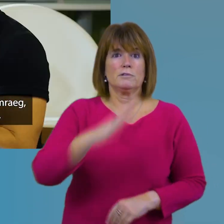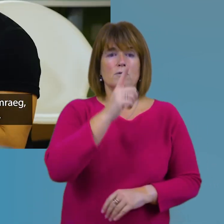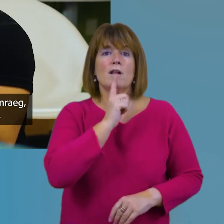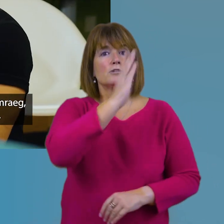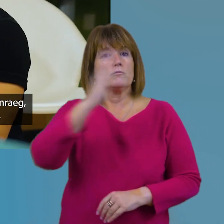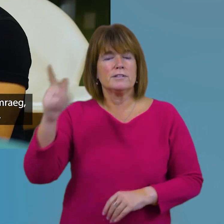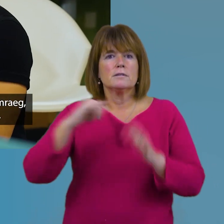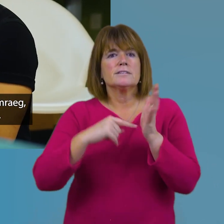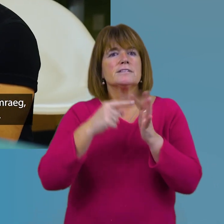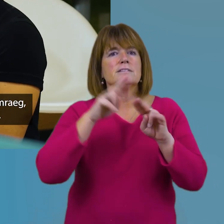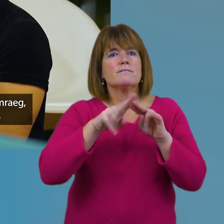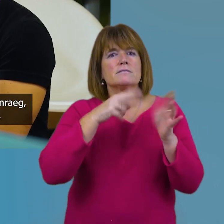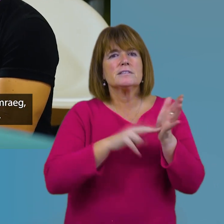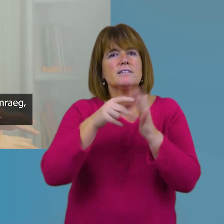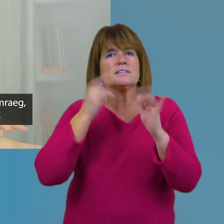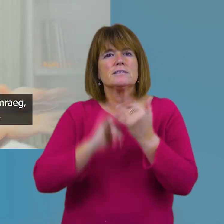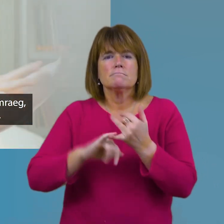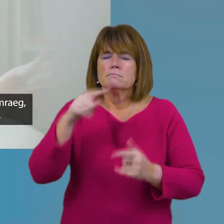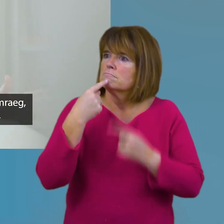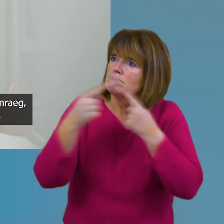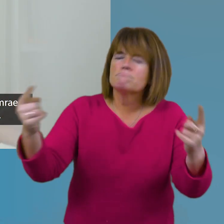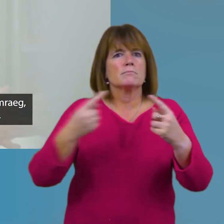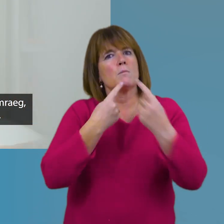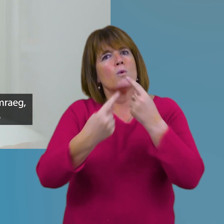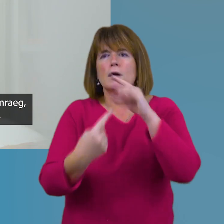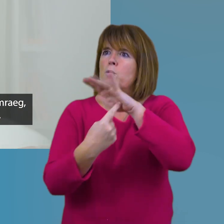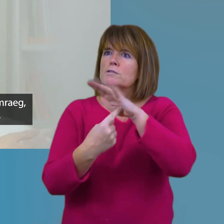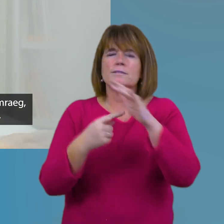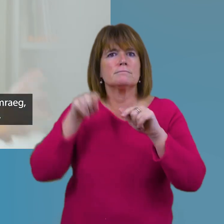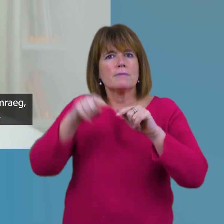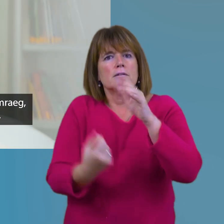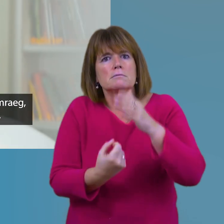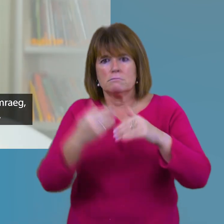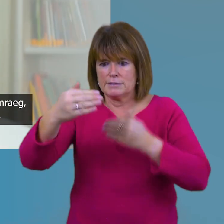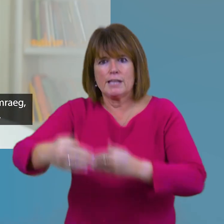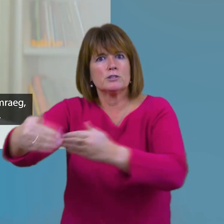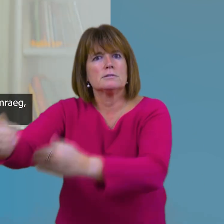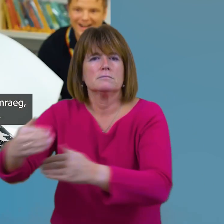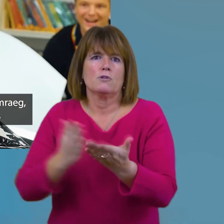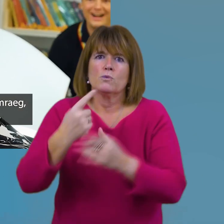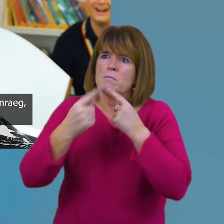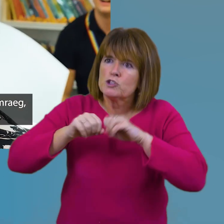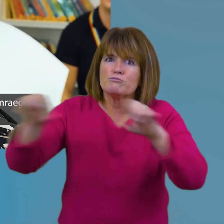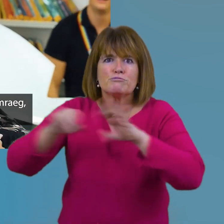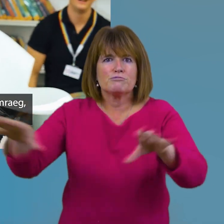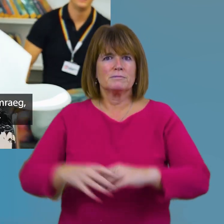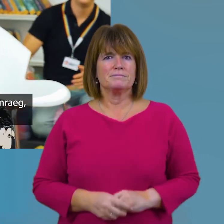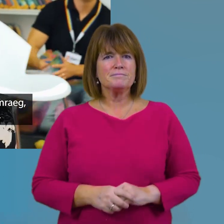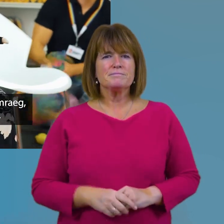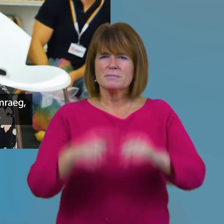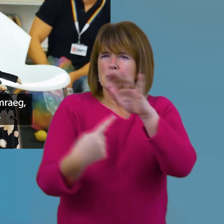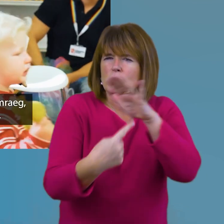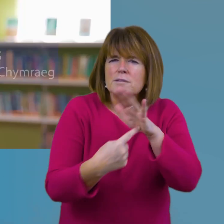gymuned. Hefyd, eglurodd Steffan Davies, y llyfrgellydd plant a Chymraeg, pan bod sesiynau fel hyn mor bwysig